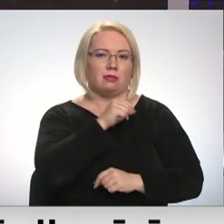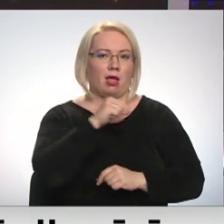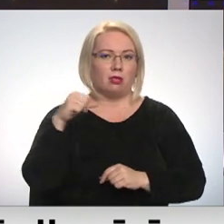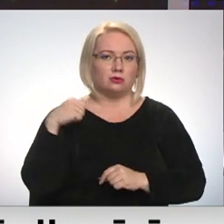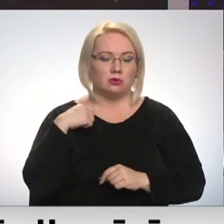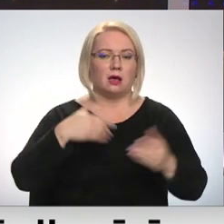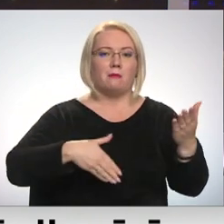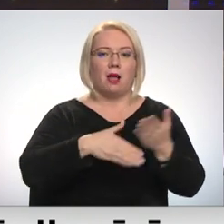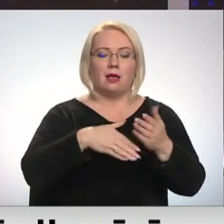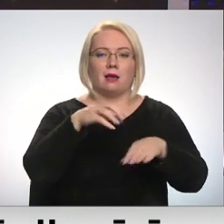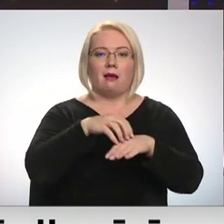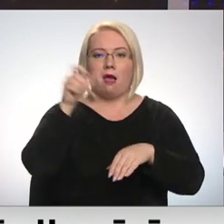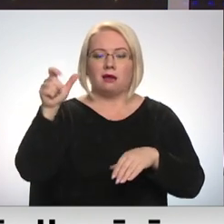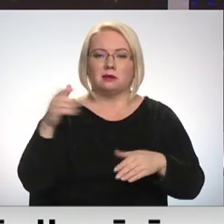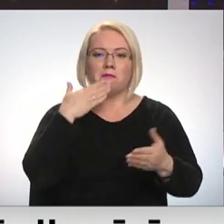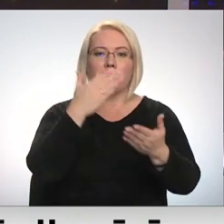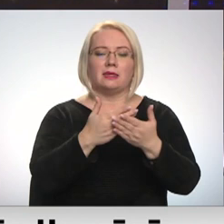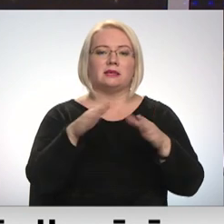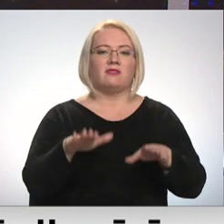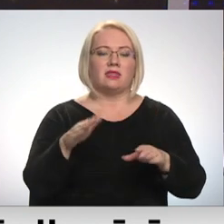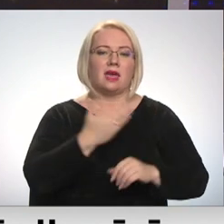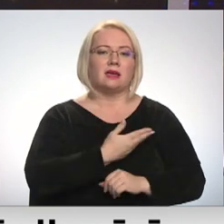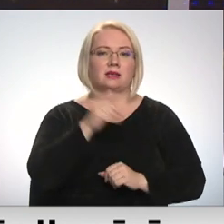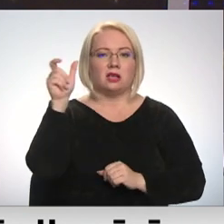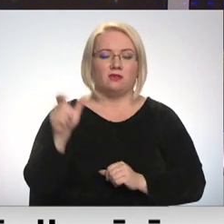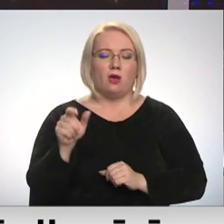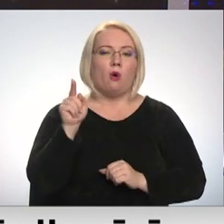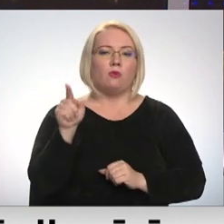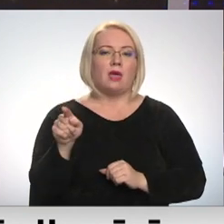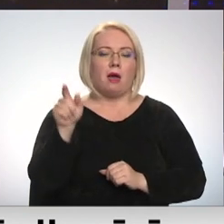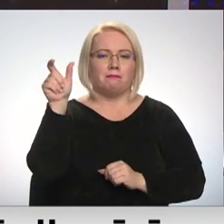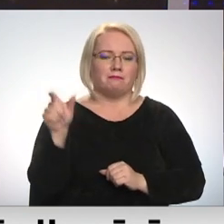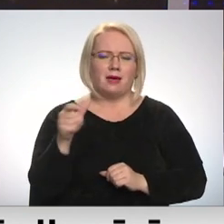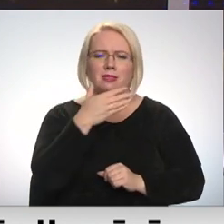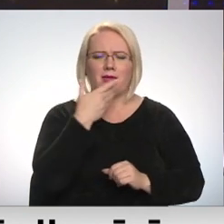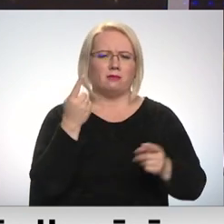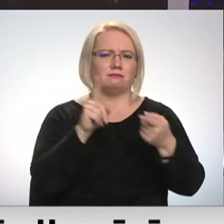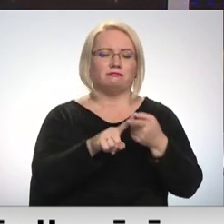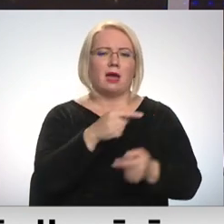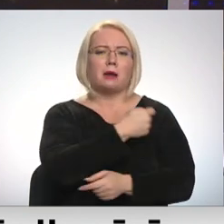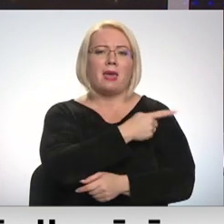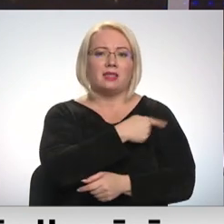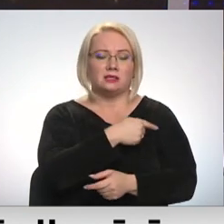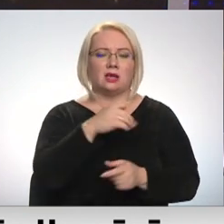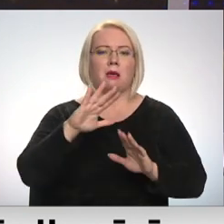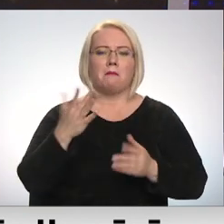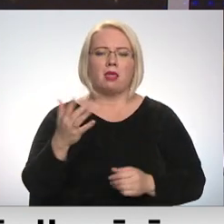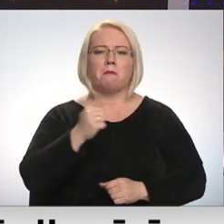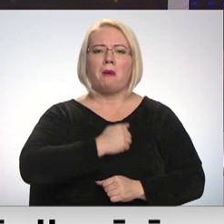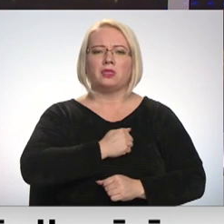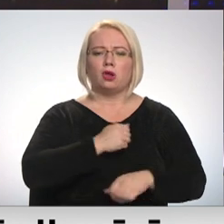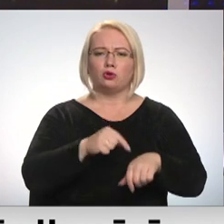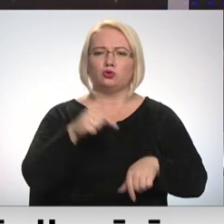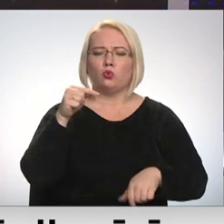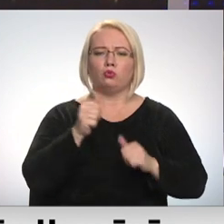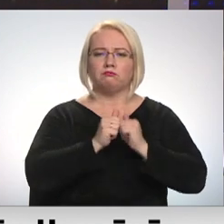Palīgā mediķiem pieteicies kāds vietējais iedzīvotājs. Viņam līdz šim nav bijusi saistība ar medicīnu, taču patriotiski jūtu vadīts